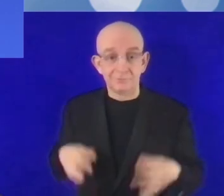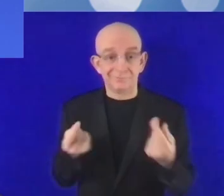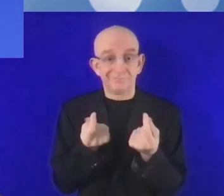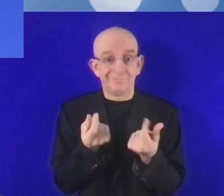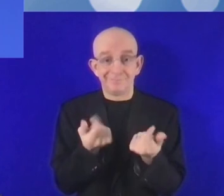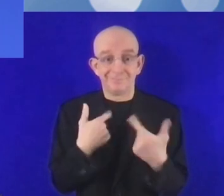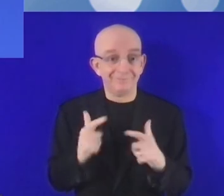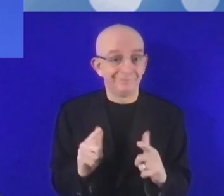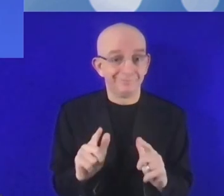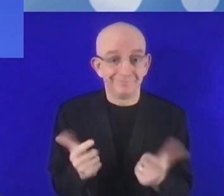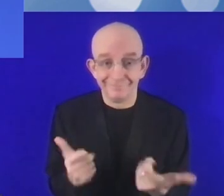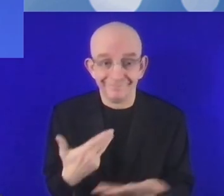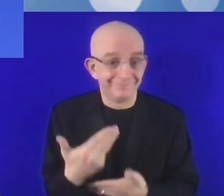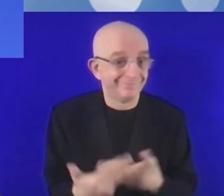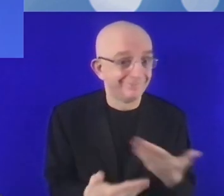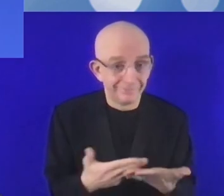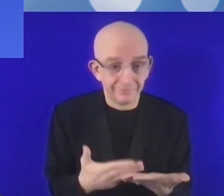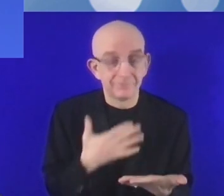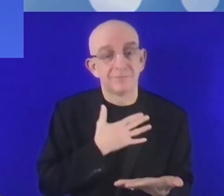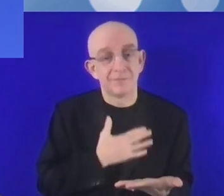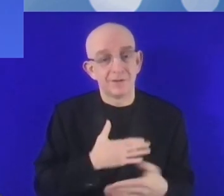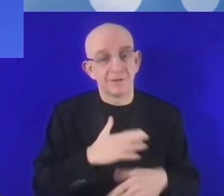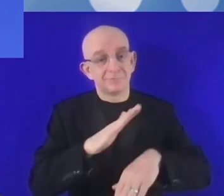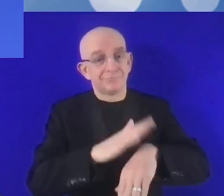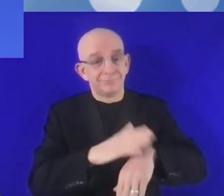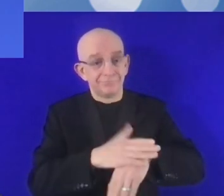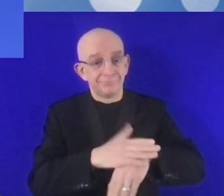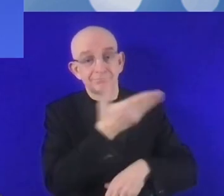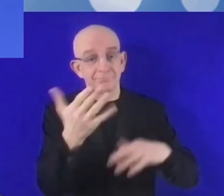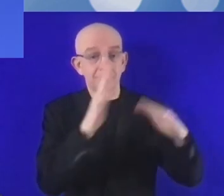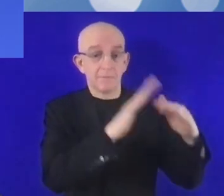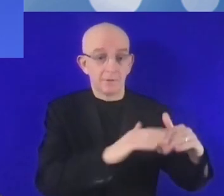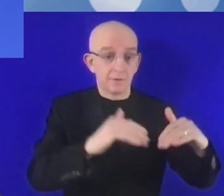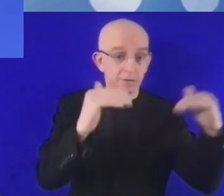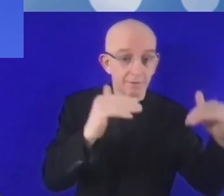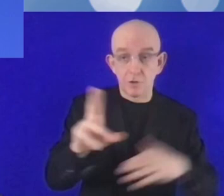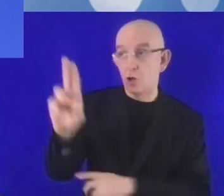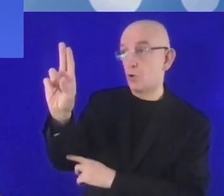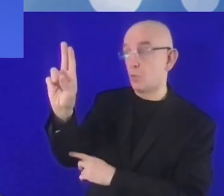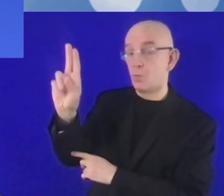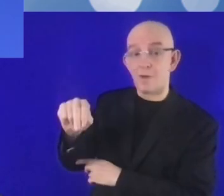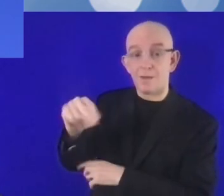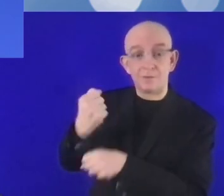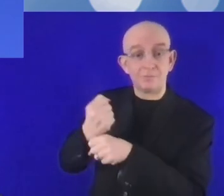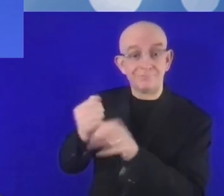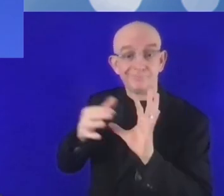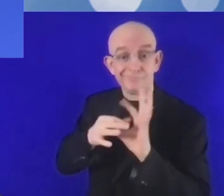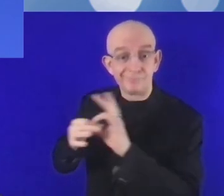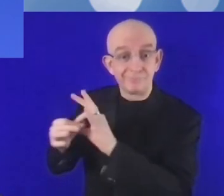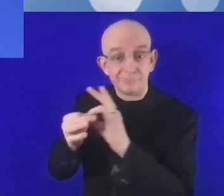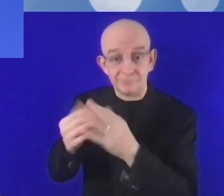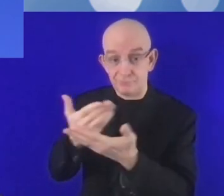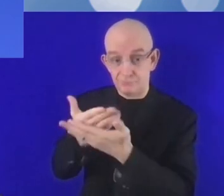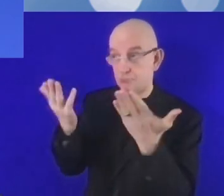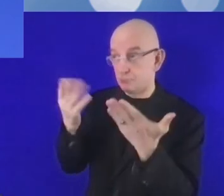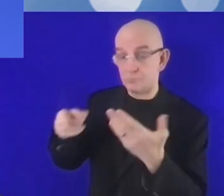网络是一种人权。如果一个人没有使用网络的能力，那这